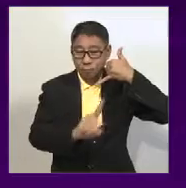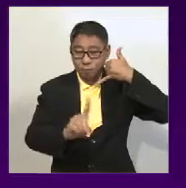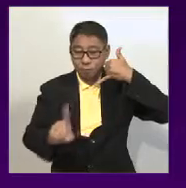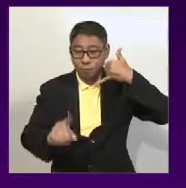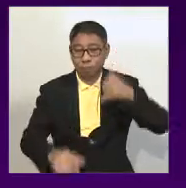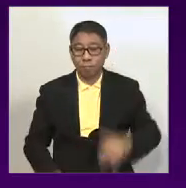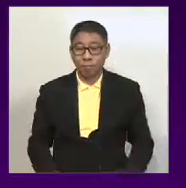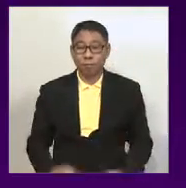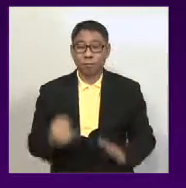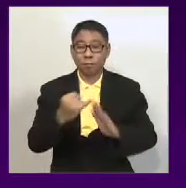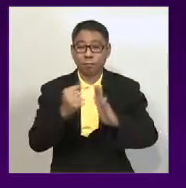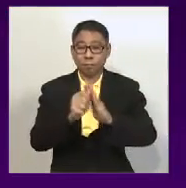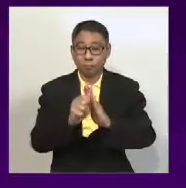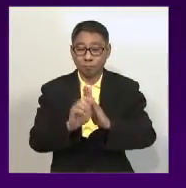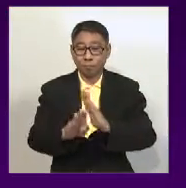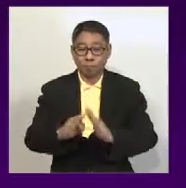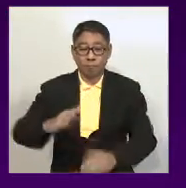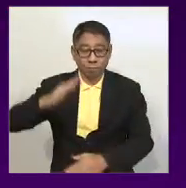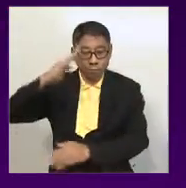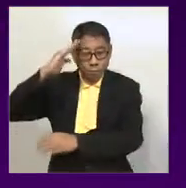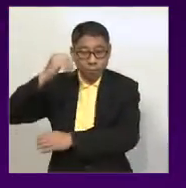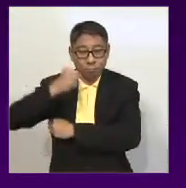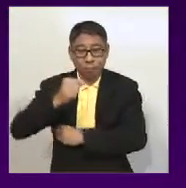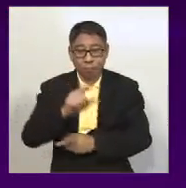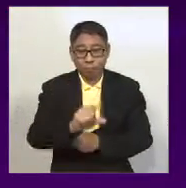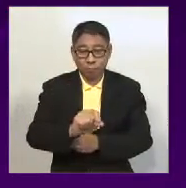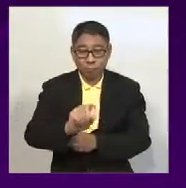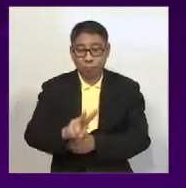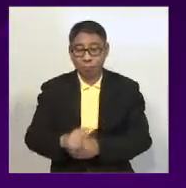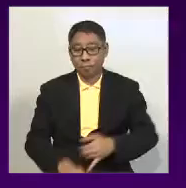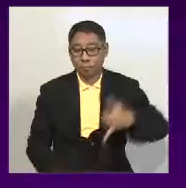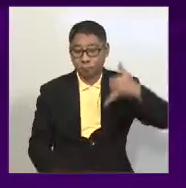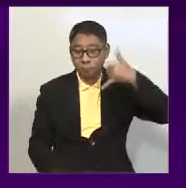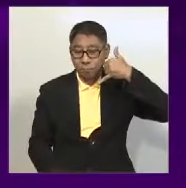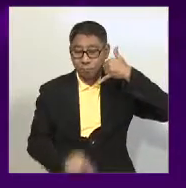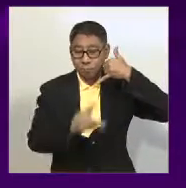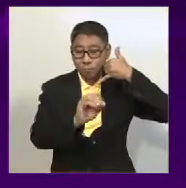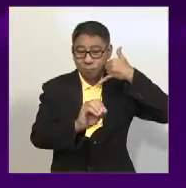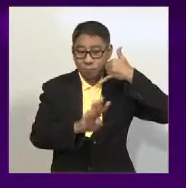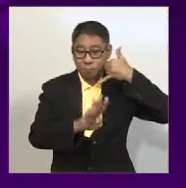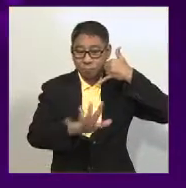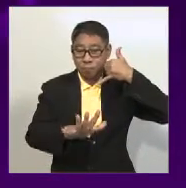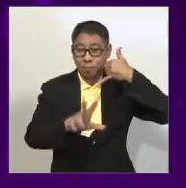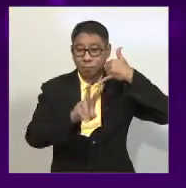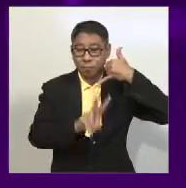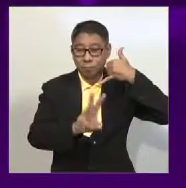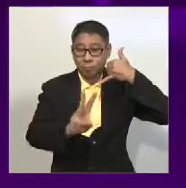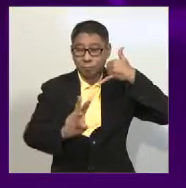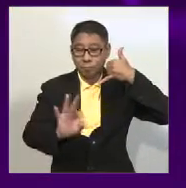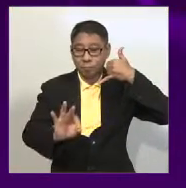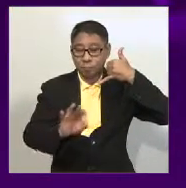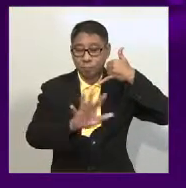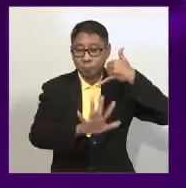0429302111จังหวัดอุบลราชธานีนะคะมณฑลทหารบกที่22หมายเลขโทรศัพท์